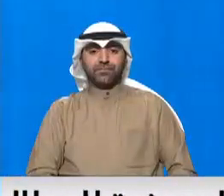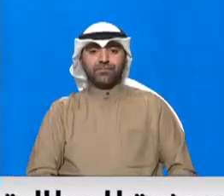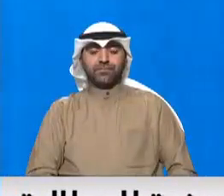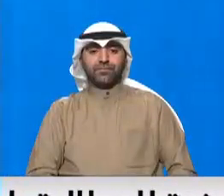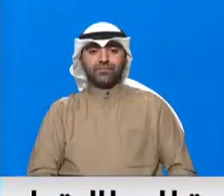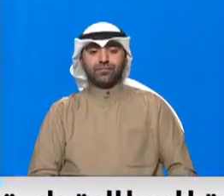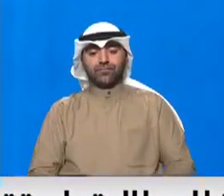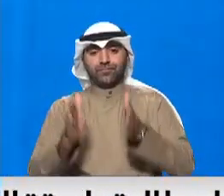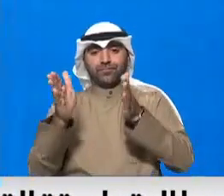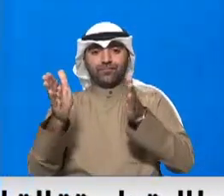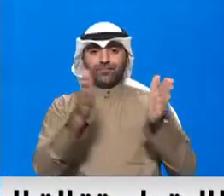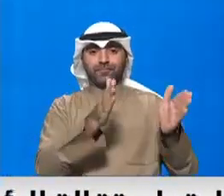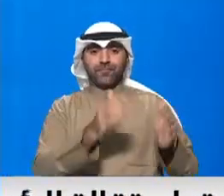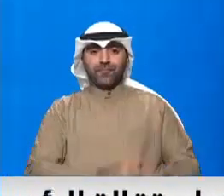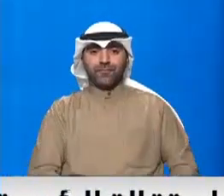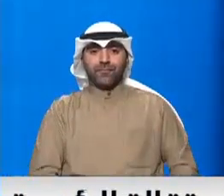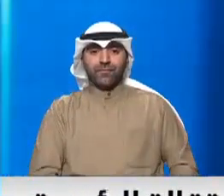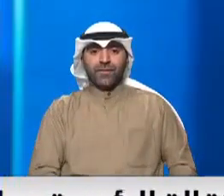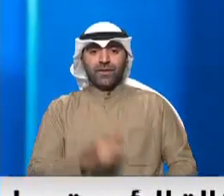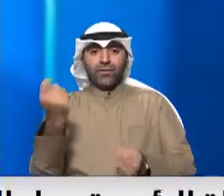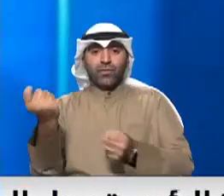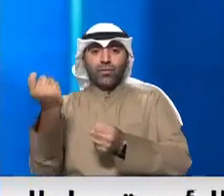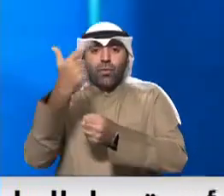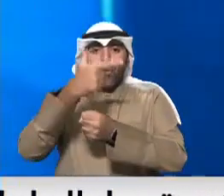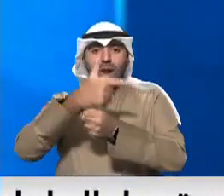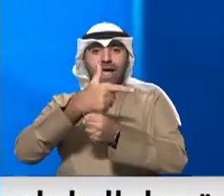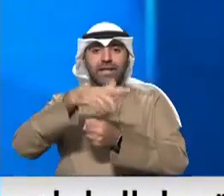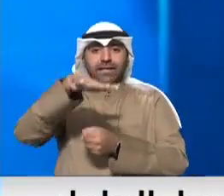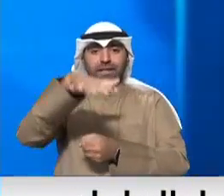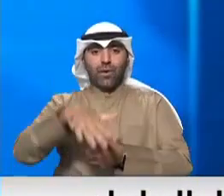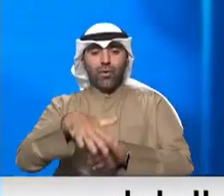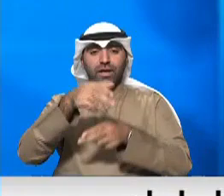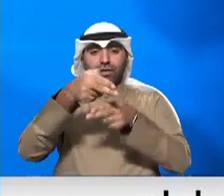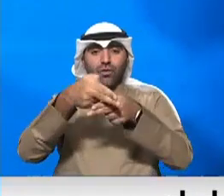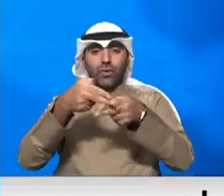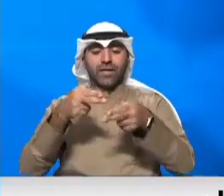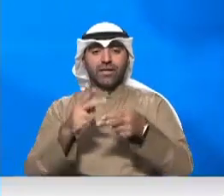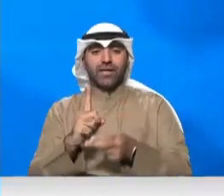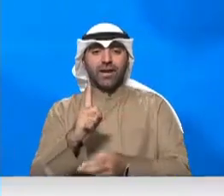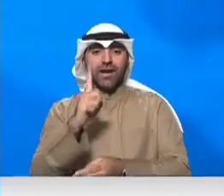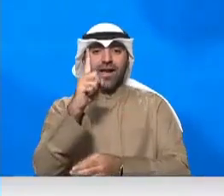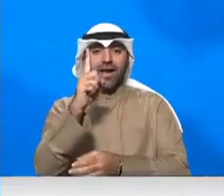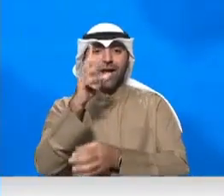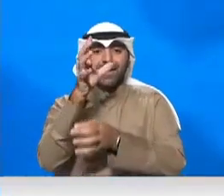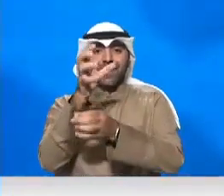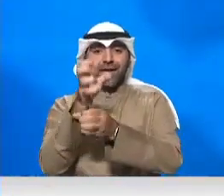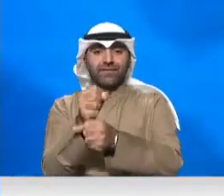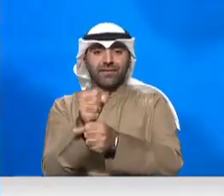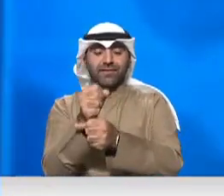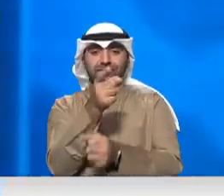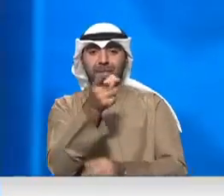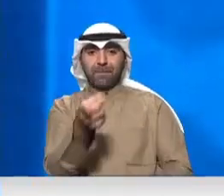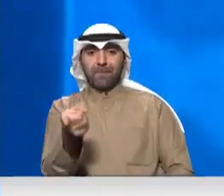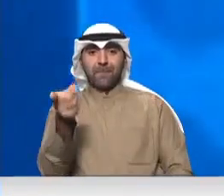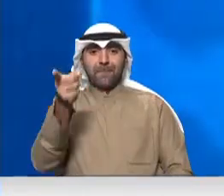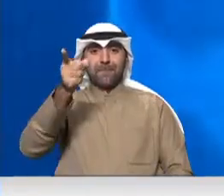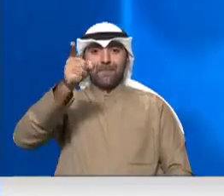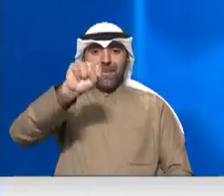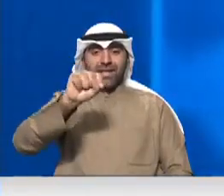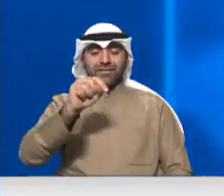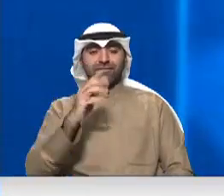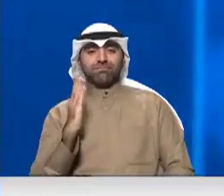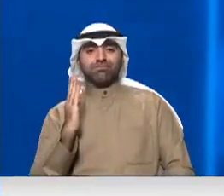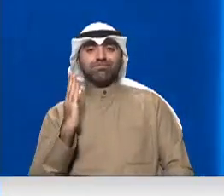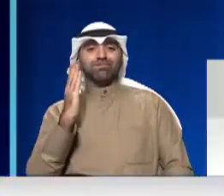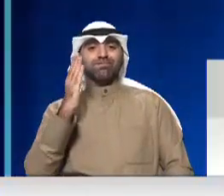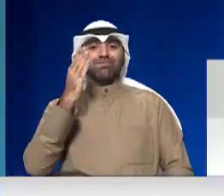يتفضل سمو ولي العهد الشيخ مشعل أحمد الجابر الصباح حفظه الله، فيشمل برعايته وحضوره المباراة النهائية على كأس سمو حفظه